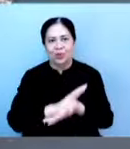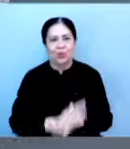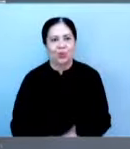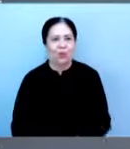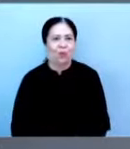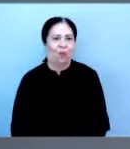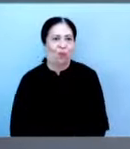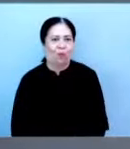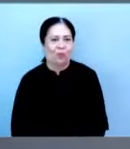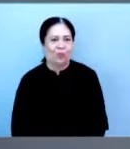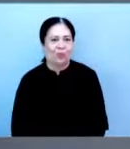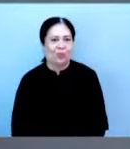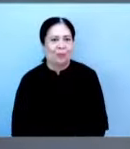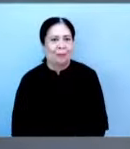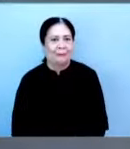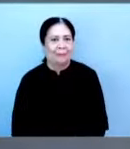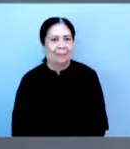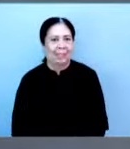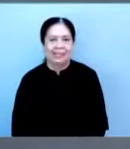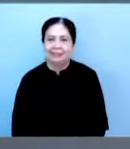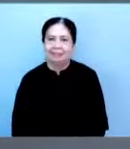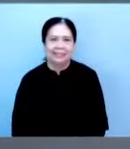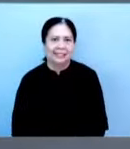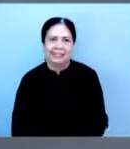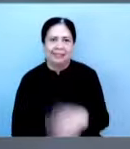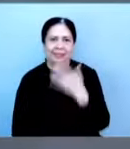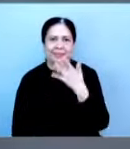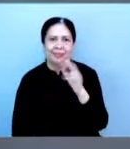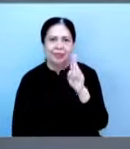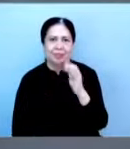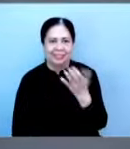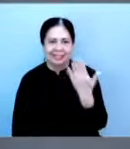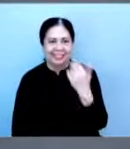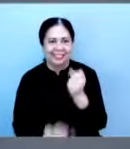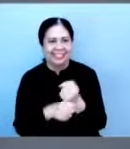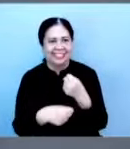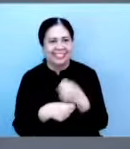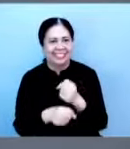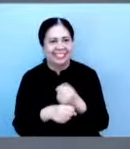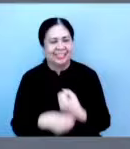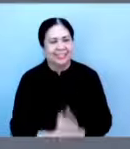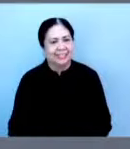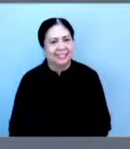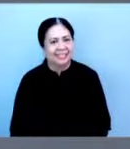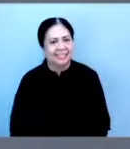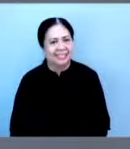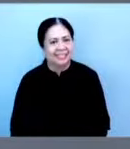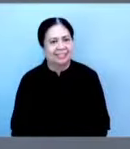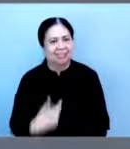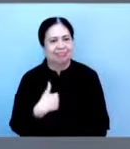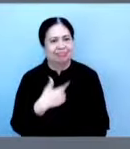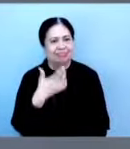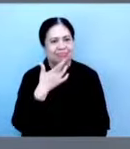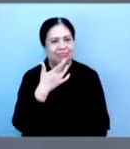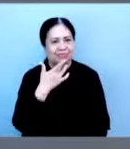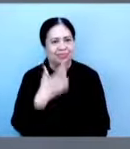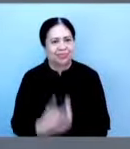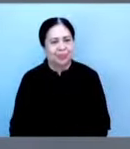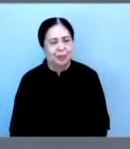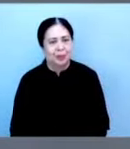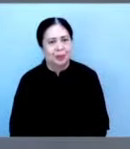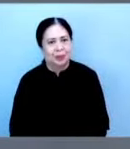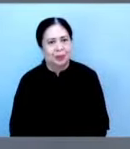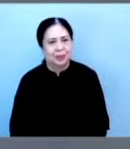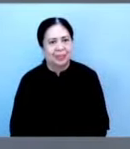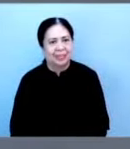keso lang Okay sige Gawa tayo gaay Gawa tayo titikman ko na lang to ayun na lang Okay so ang gamit mo is